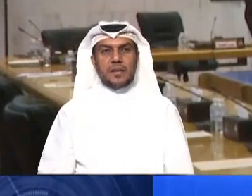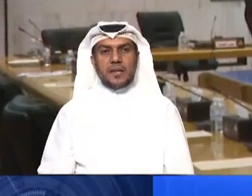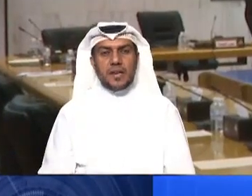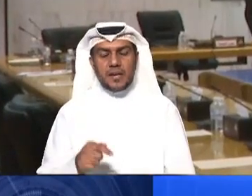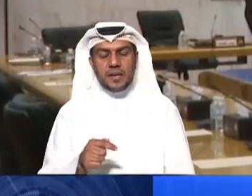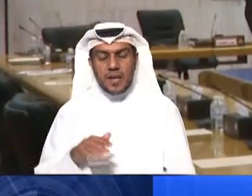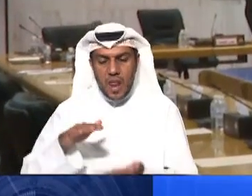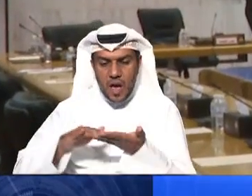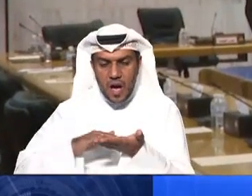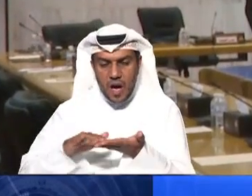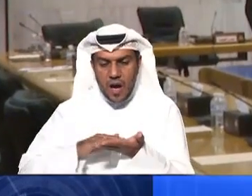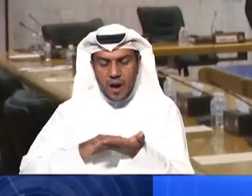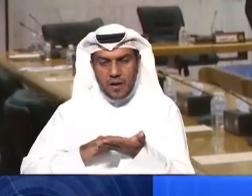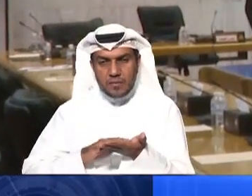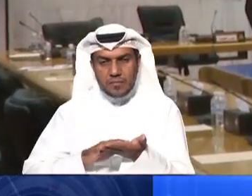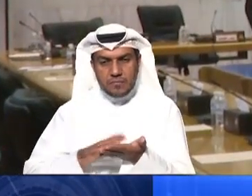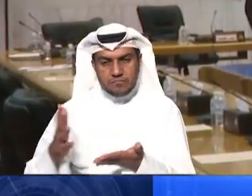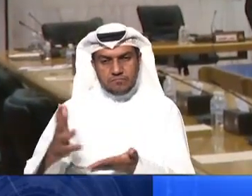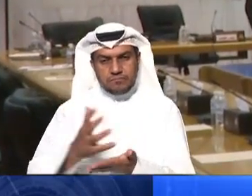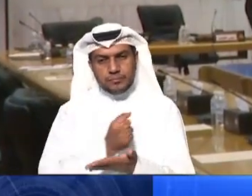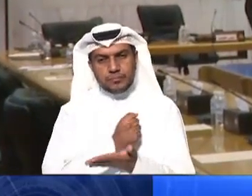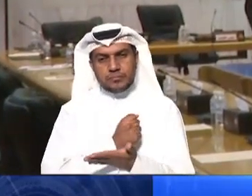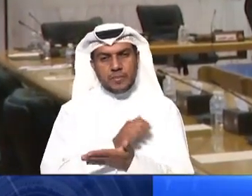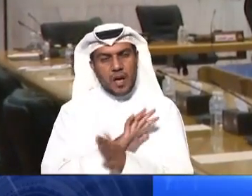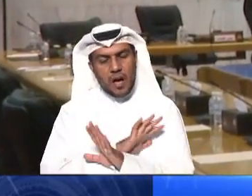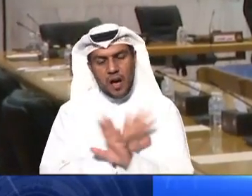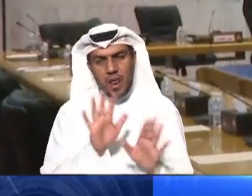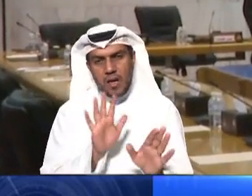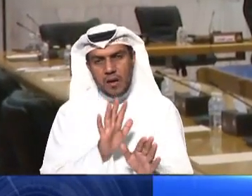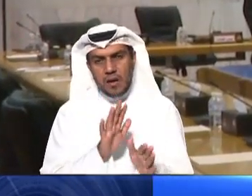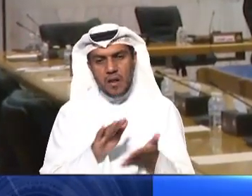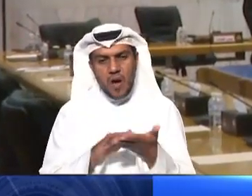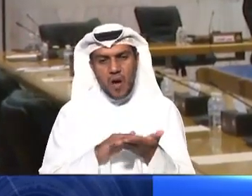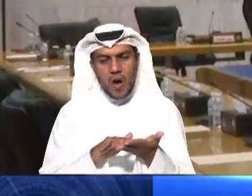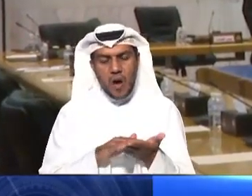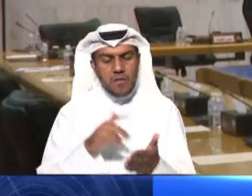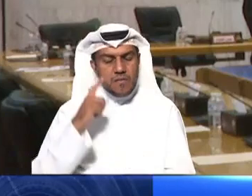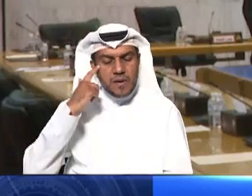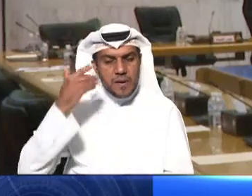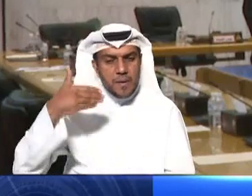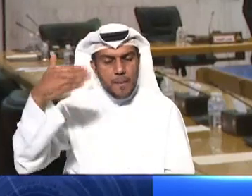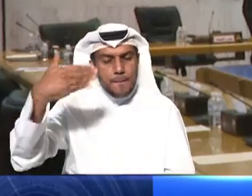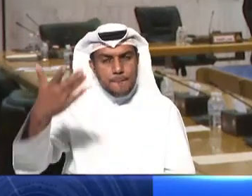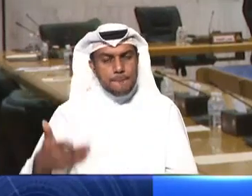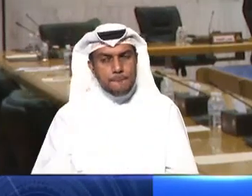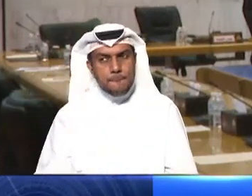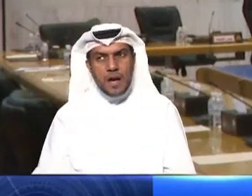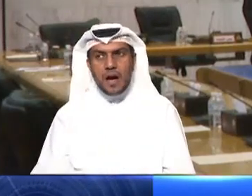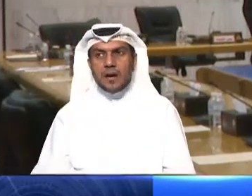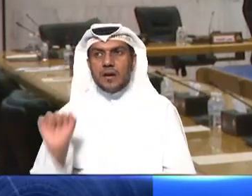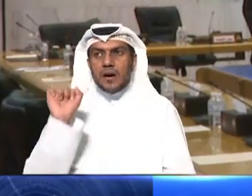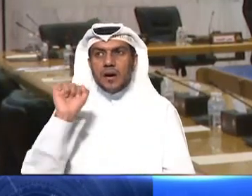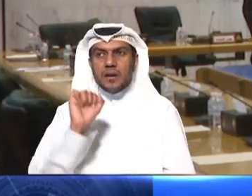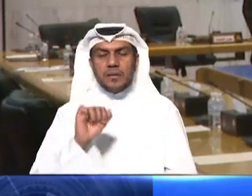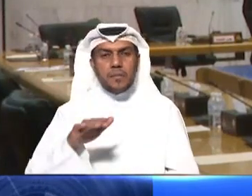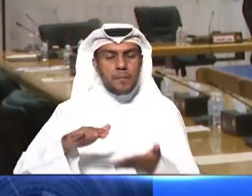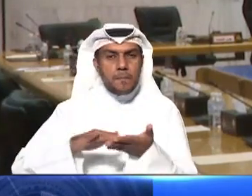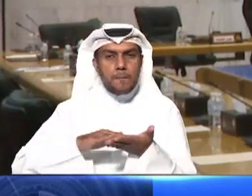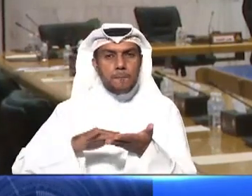الأراضي من قبل نزع الملكية، وأصبح المشروع القادم في هذا المكان اللي هو منطقة